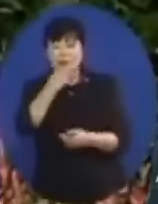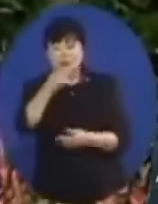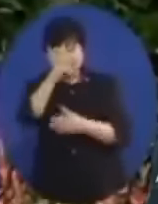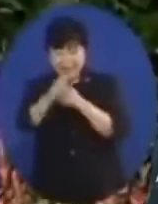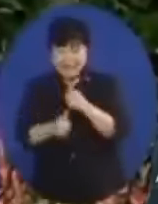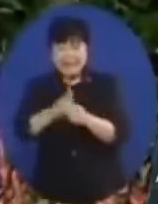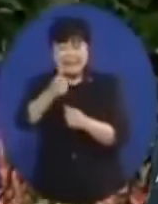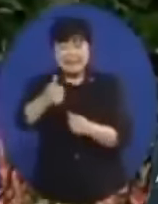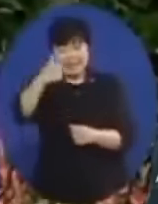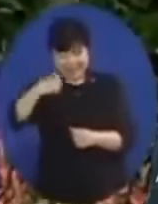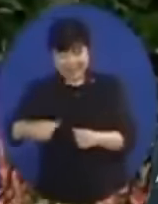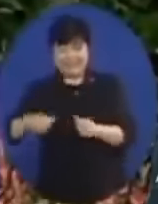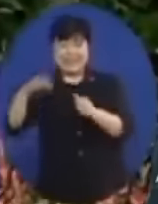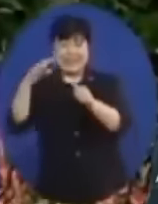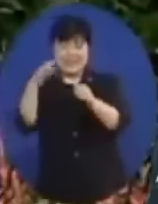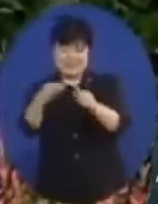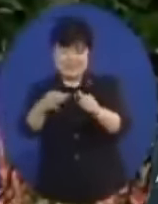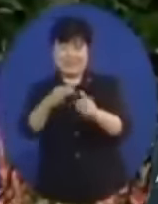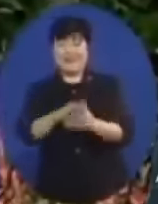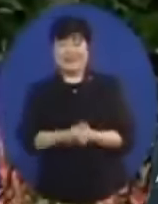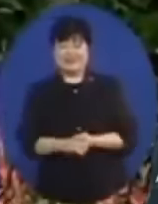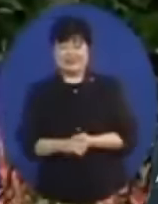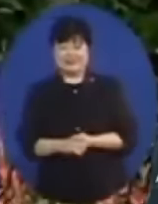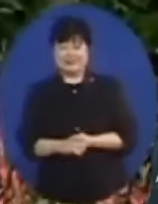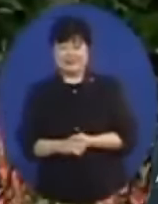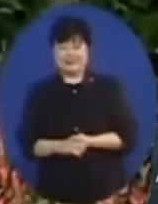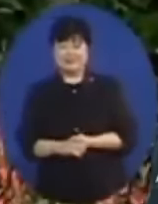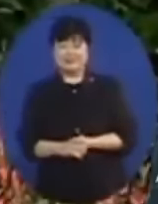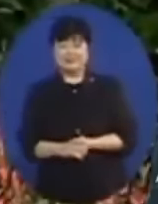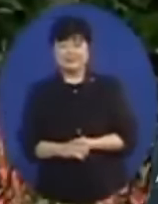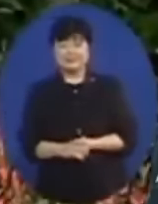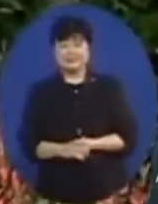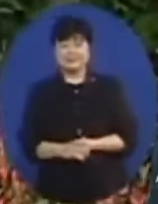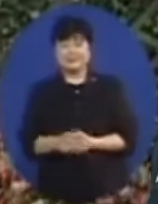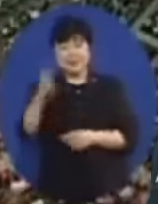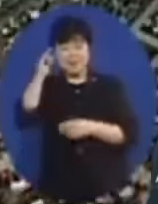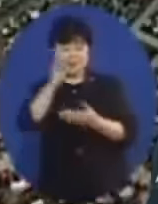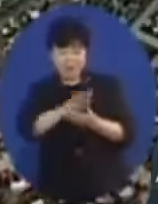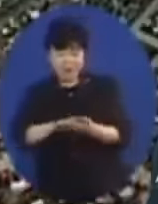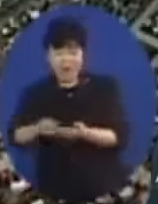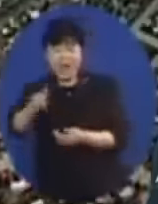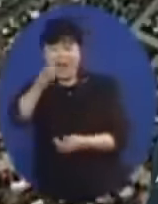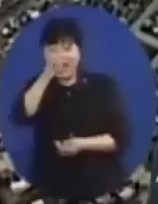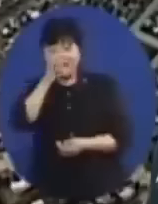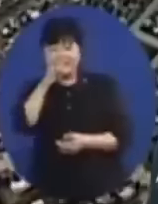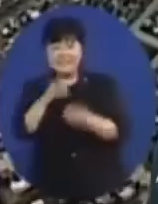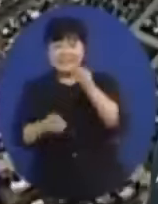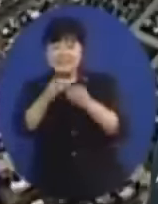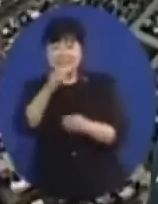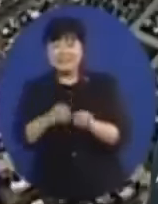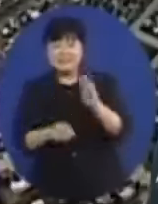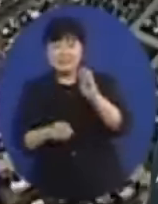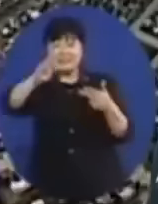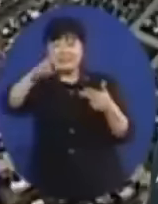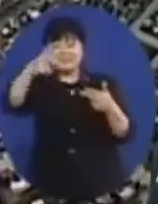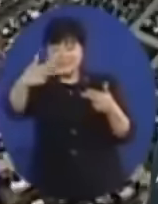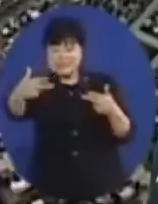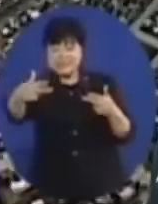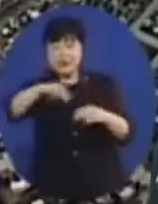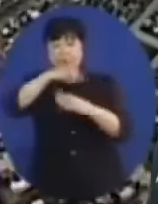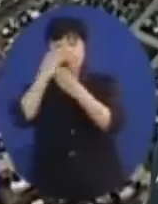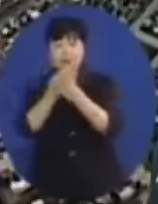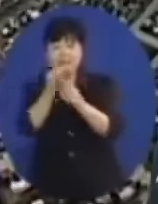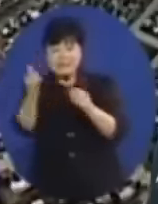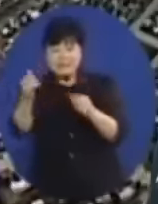그들이 하나님의 아들이라 일컬음을 받을 것입니다. 평안이 있습니다. 시편 30편 37절에 온전한